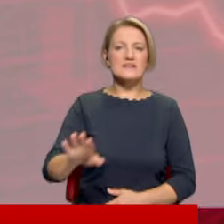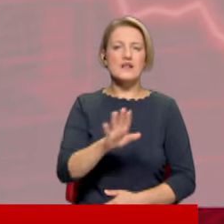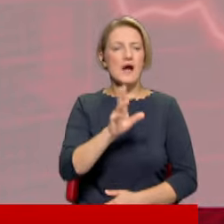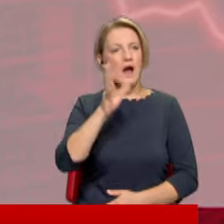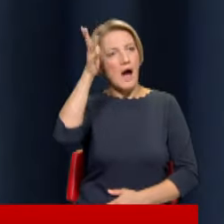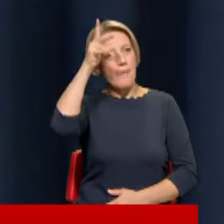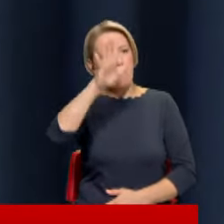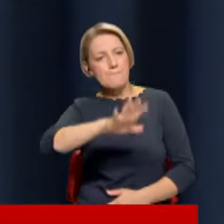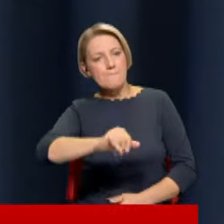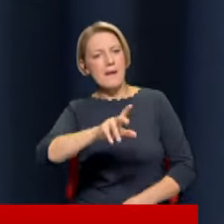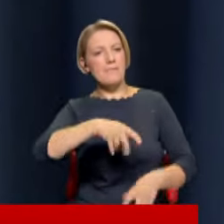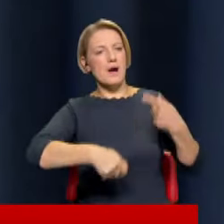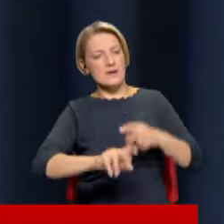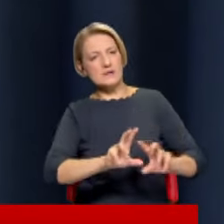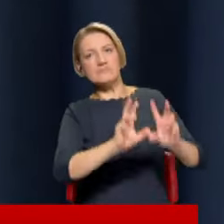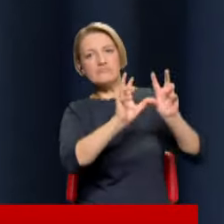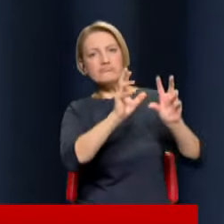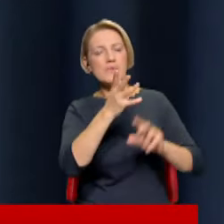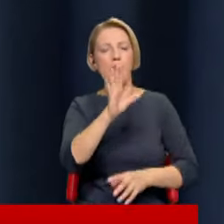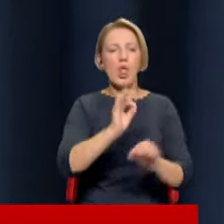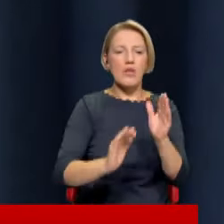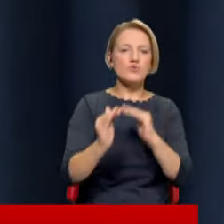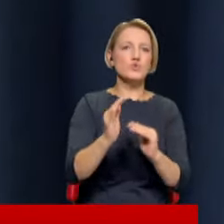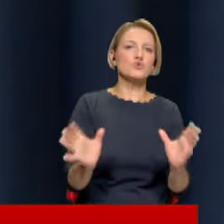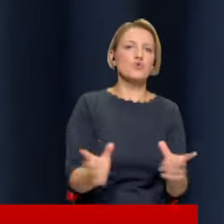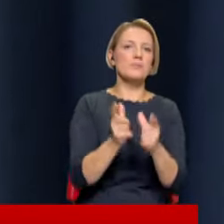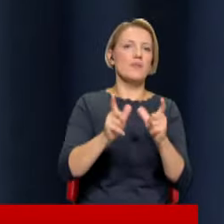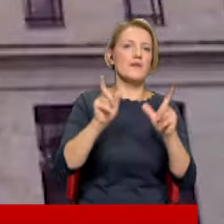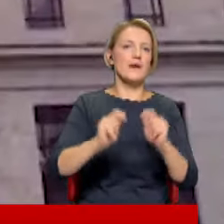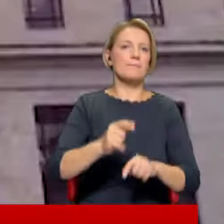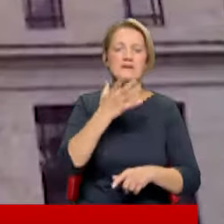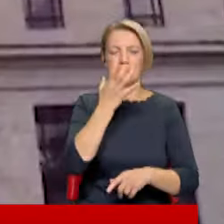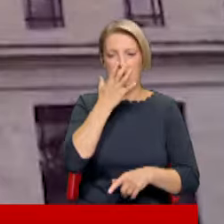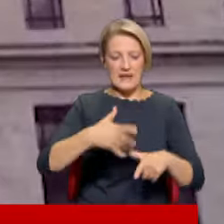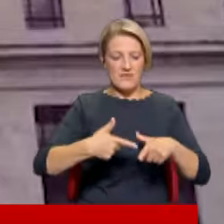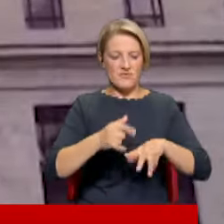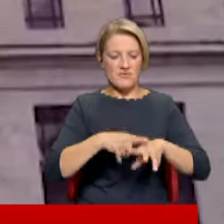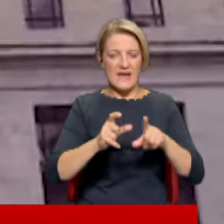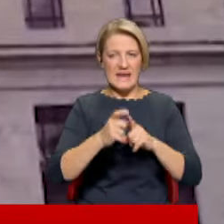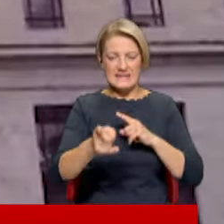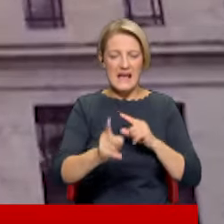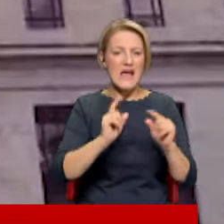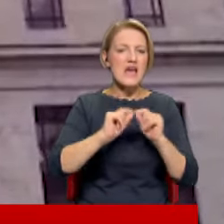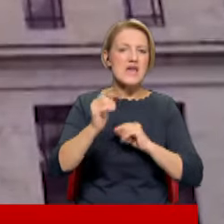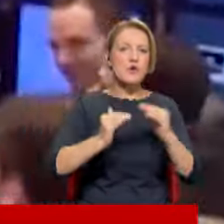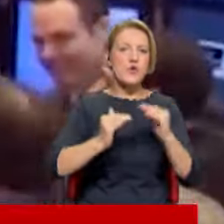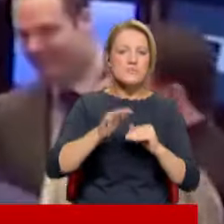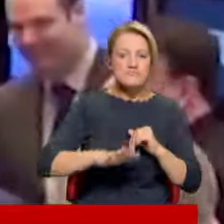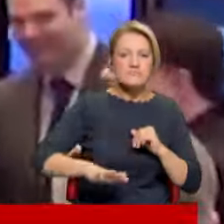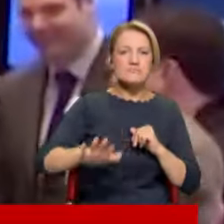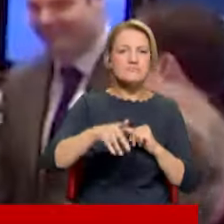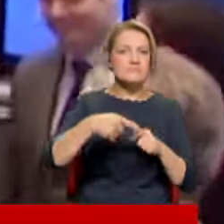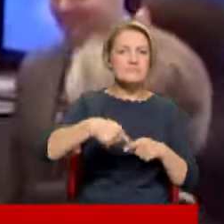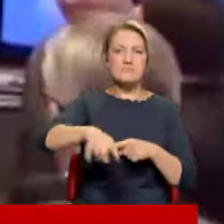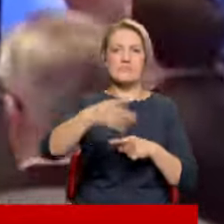Amerikan Merkez Bankası'na çevirdi olağanüstü toplanması beklenen FED haftanın ekonomi seyrini belirleyecek